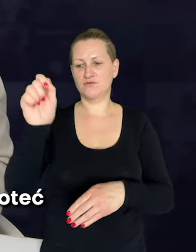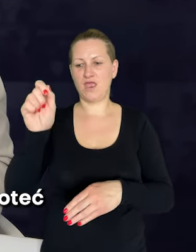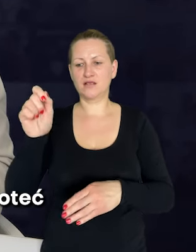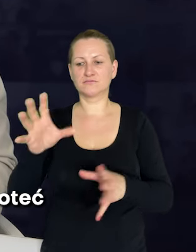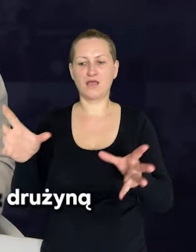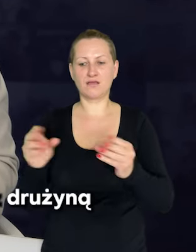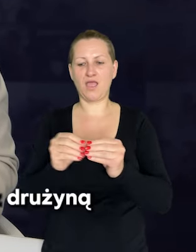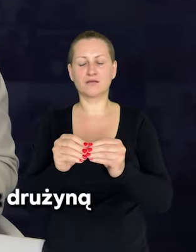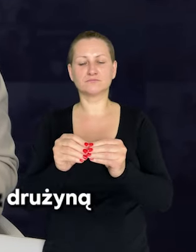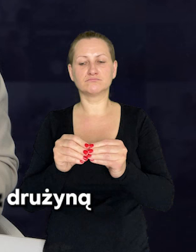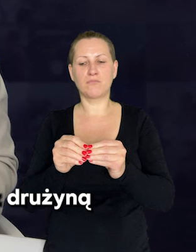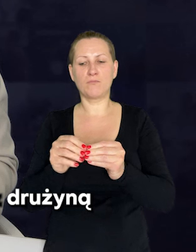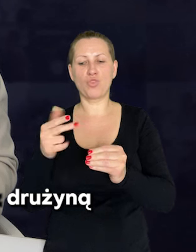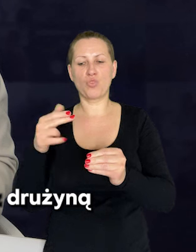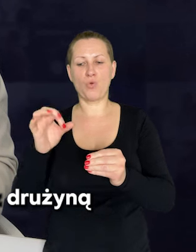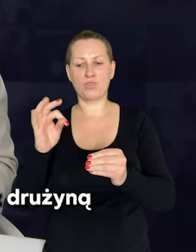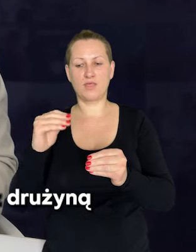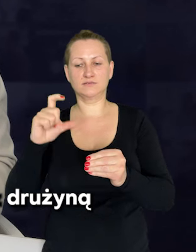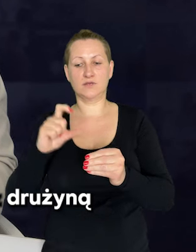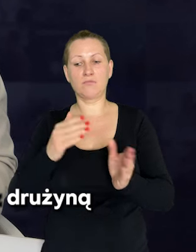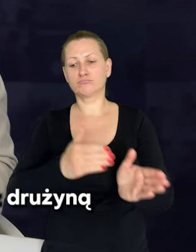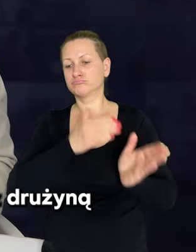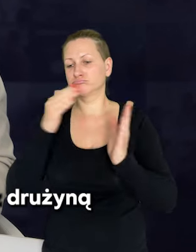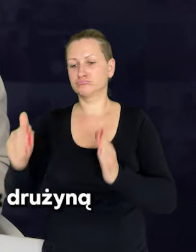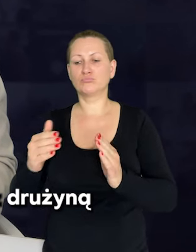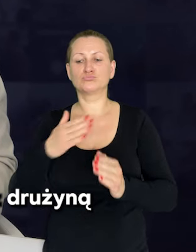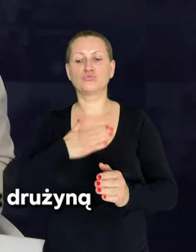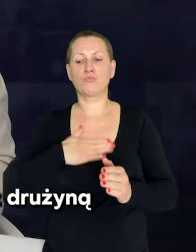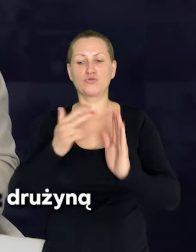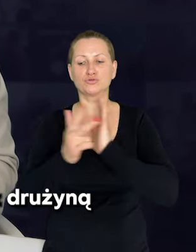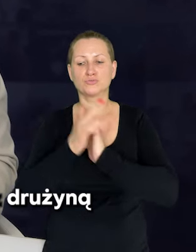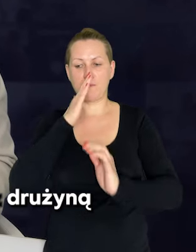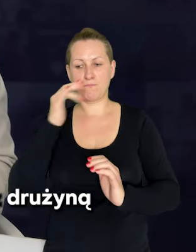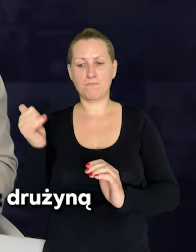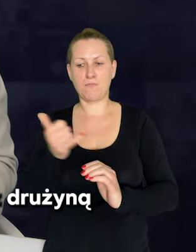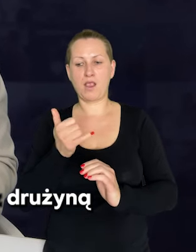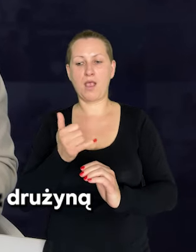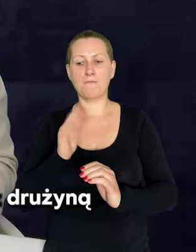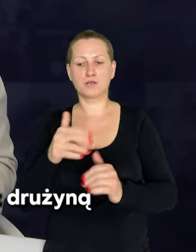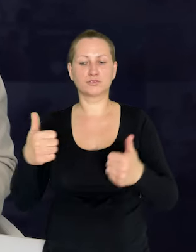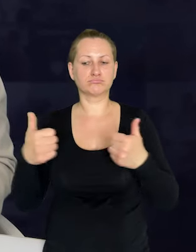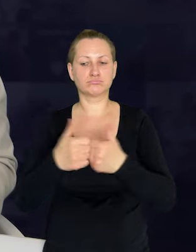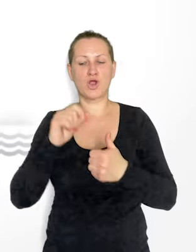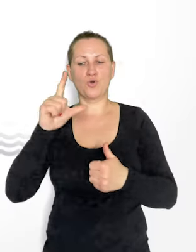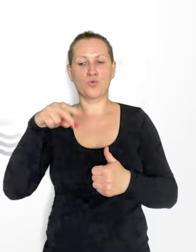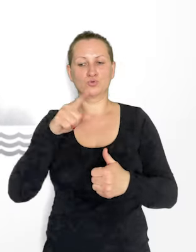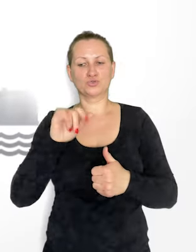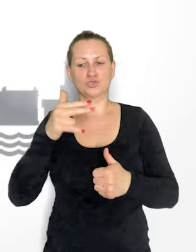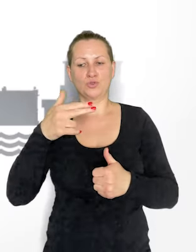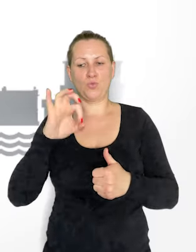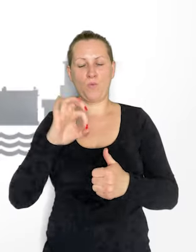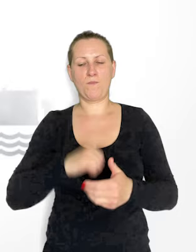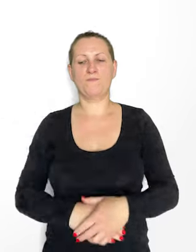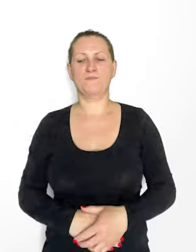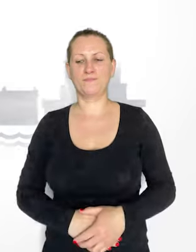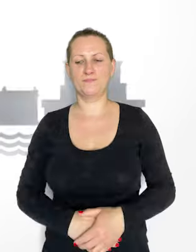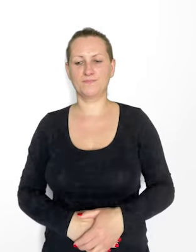Notyć Czarnków, a kolejny w sobotę 18 maja na naszej murawie z drużyną Gostrit Luzino.